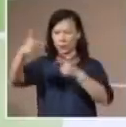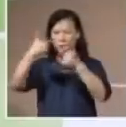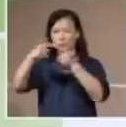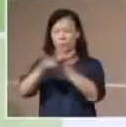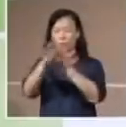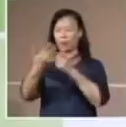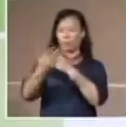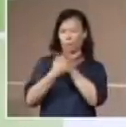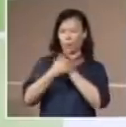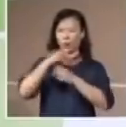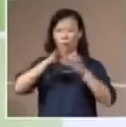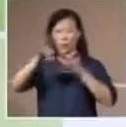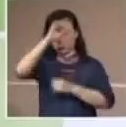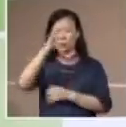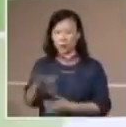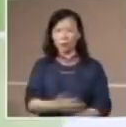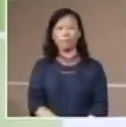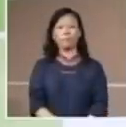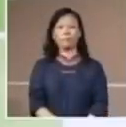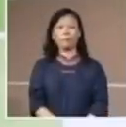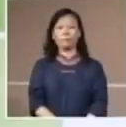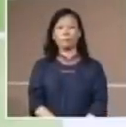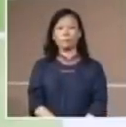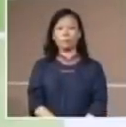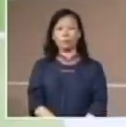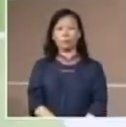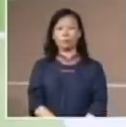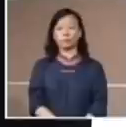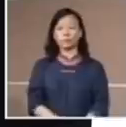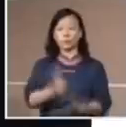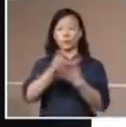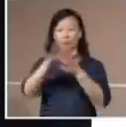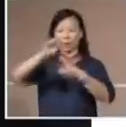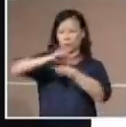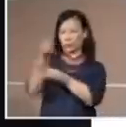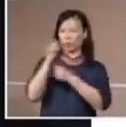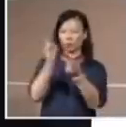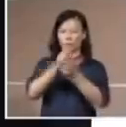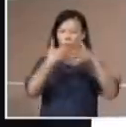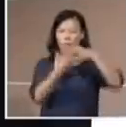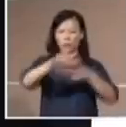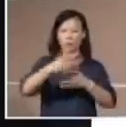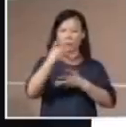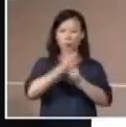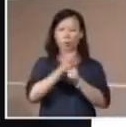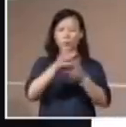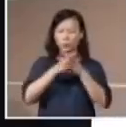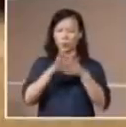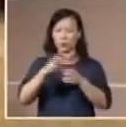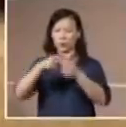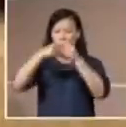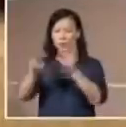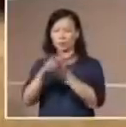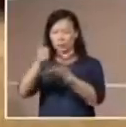会当来支持咱民进党。 好，针对这个加强对美的外交工作，首先按照顺序是由吴